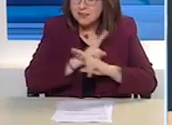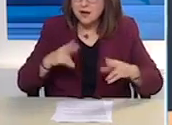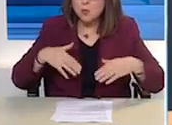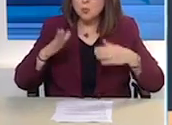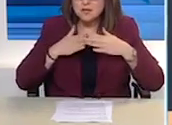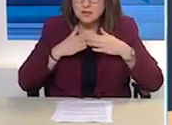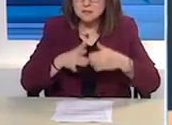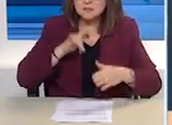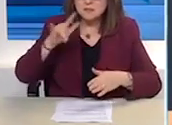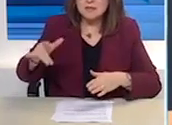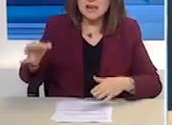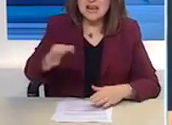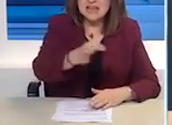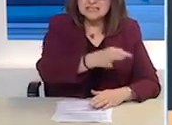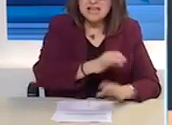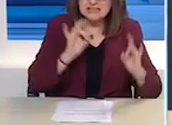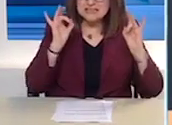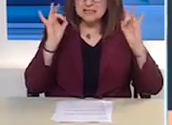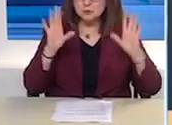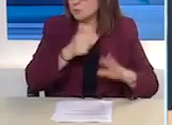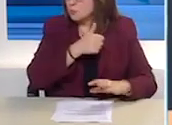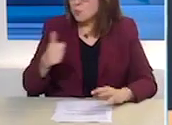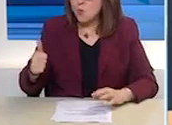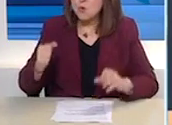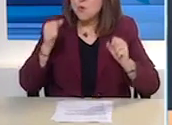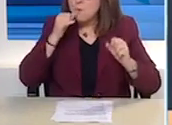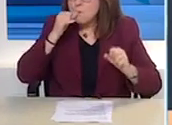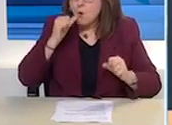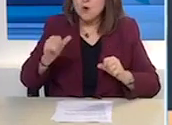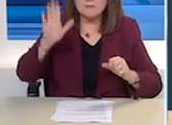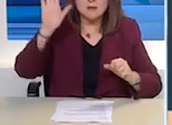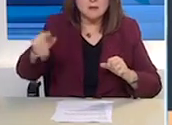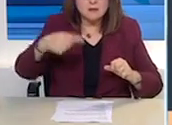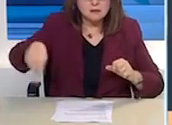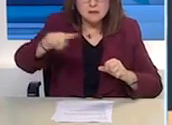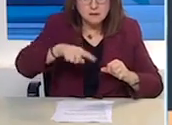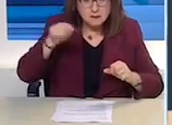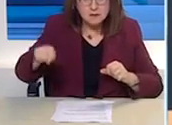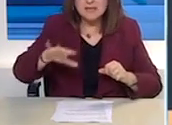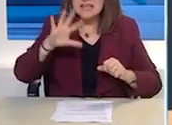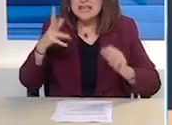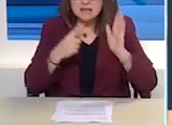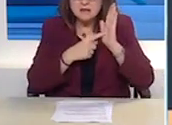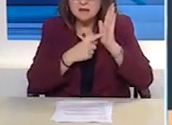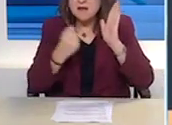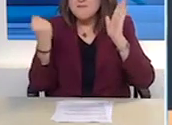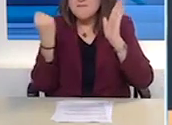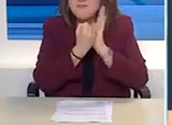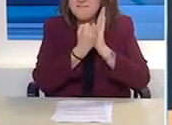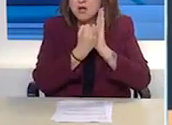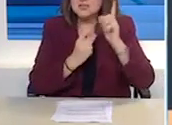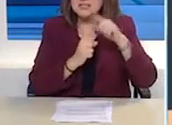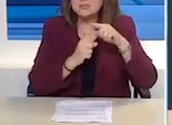προς τα νησιά, εάν δεν είναι μόνιμος κάτοικος των νησιών αυτών ή αν δεν φέρει ειδική βεβαίωση τύπου